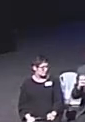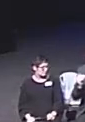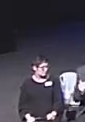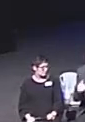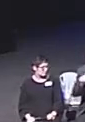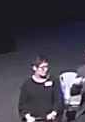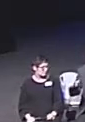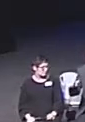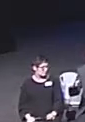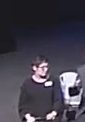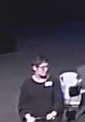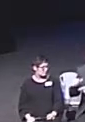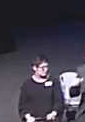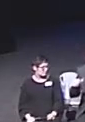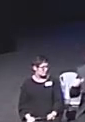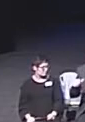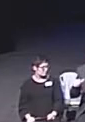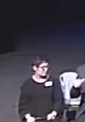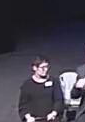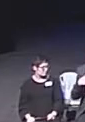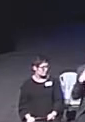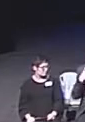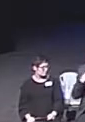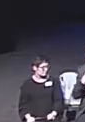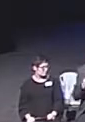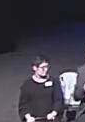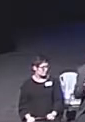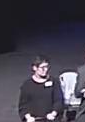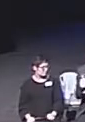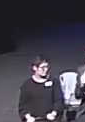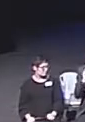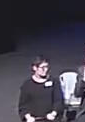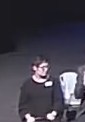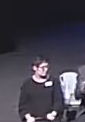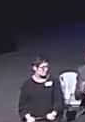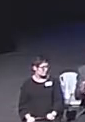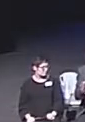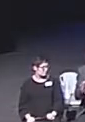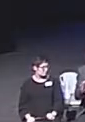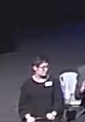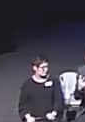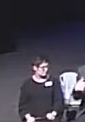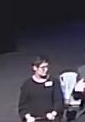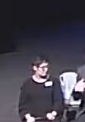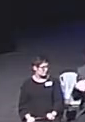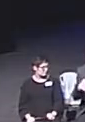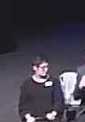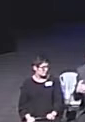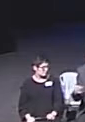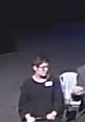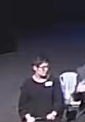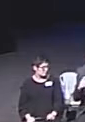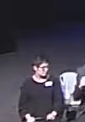developers don't rely everyone to have their own equipments.